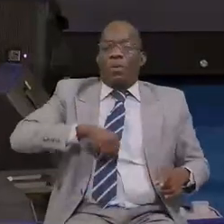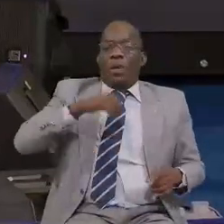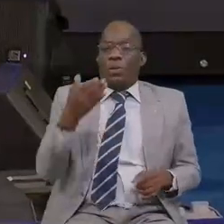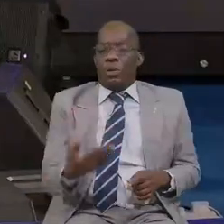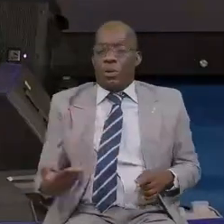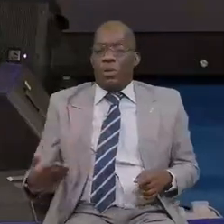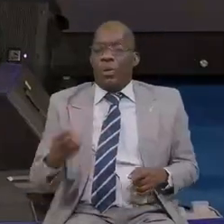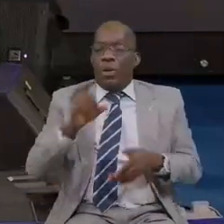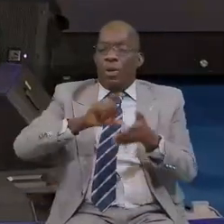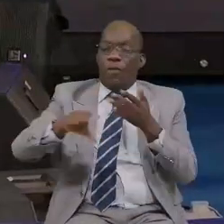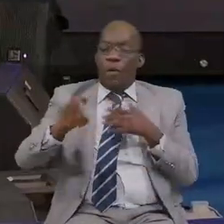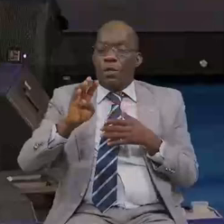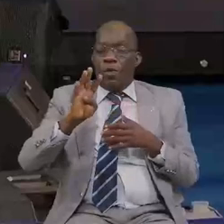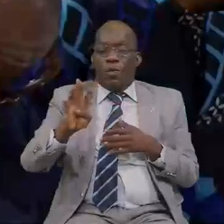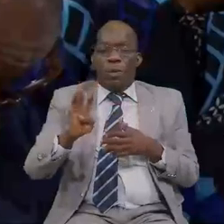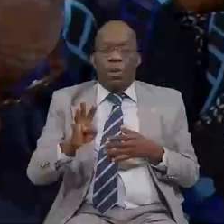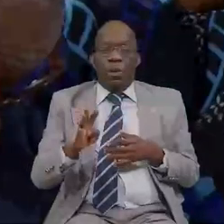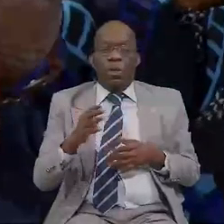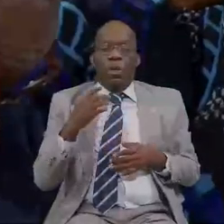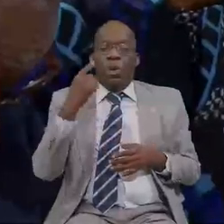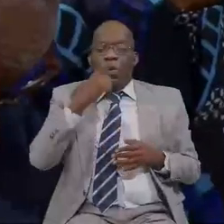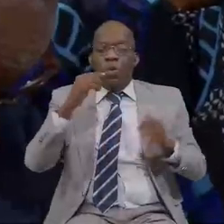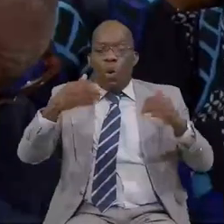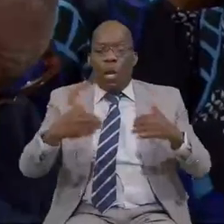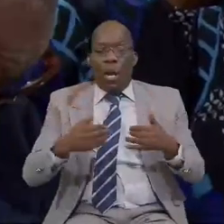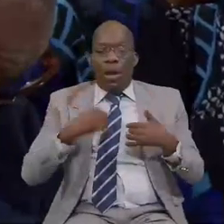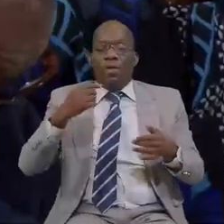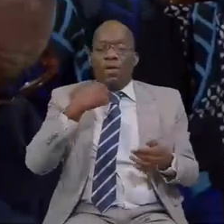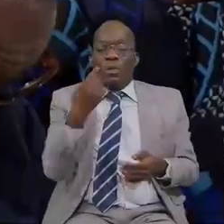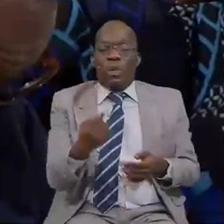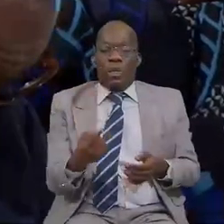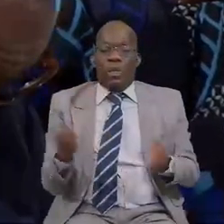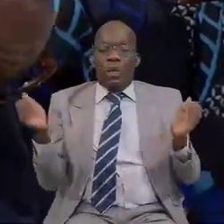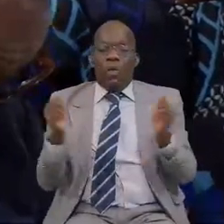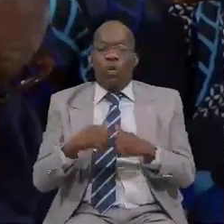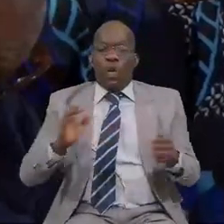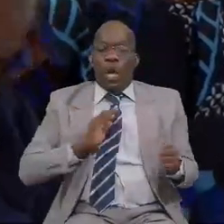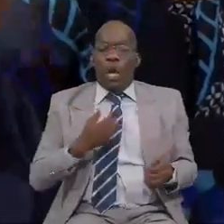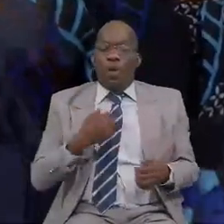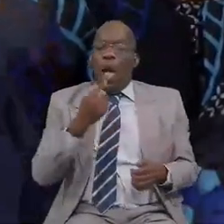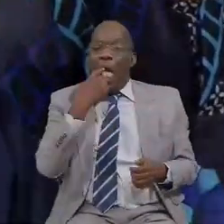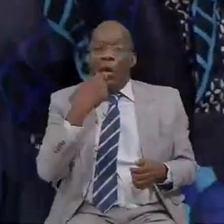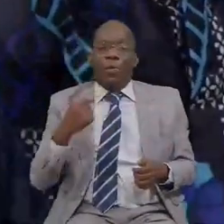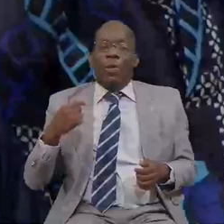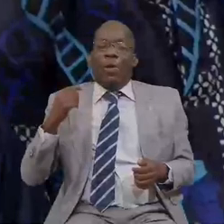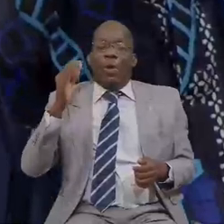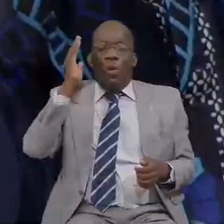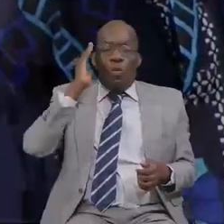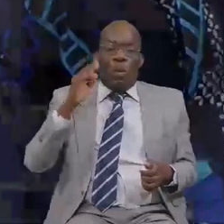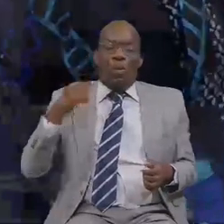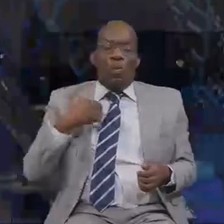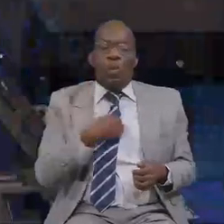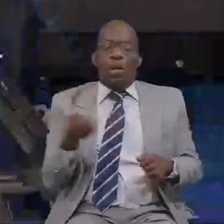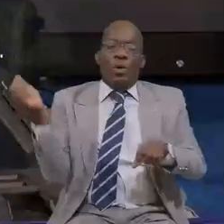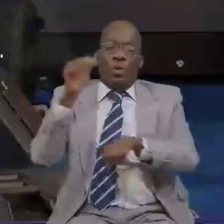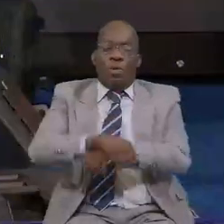5. Ceux qui disent « Extermine, nous sommes puissants par notre langue.